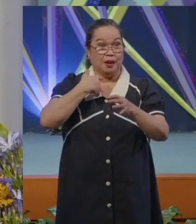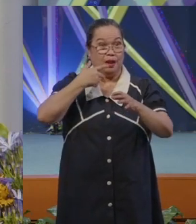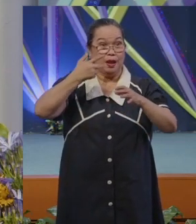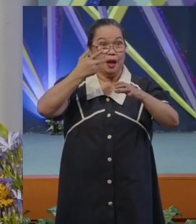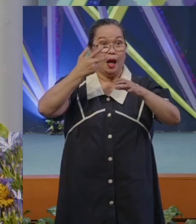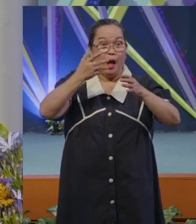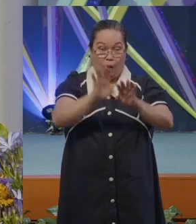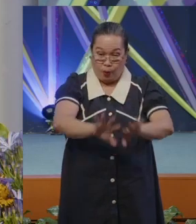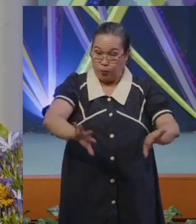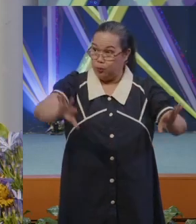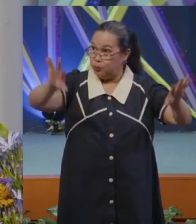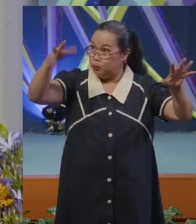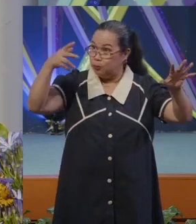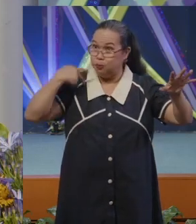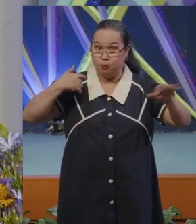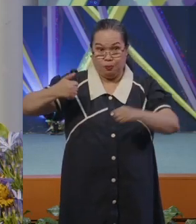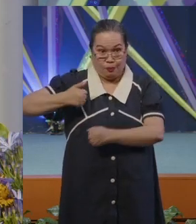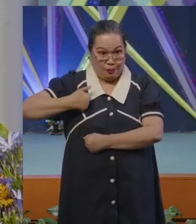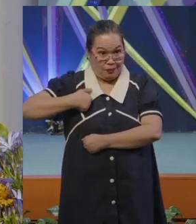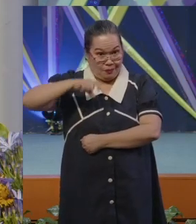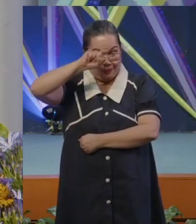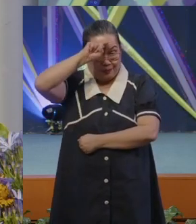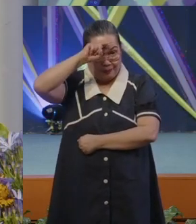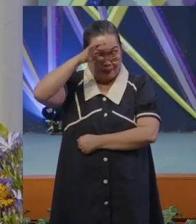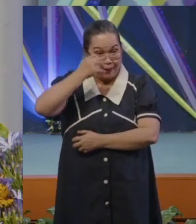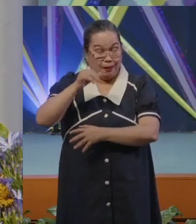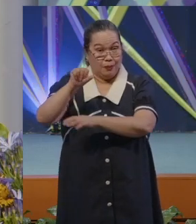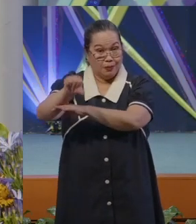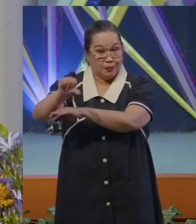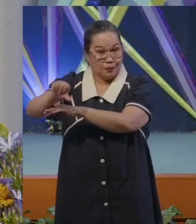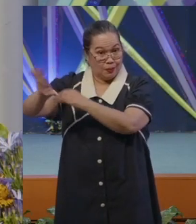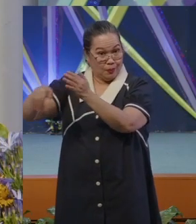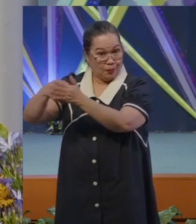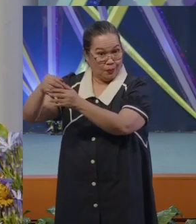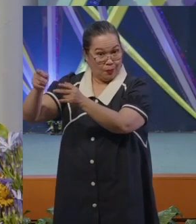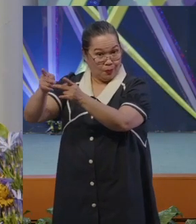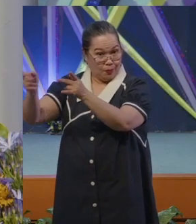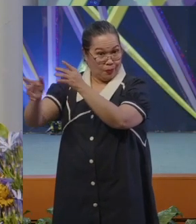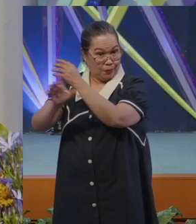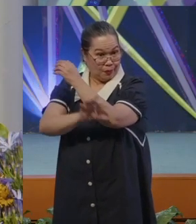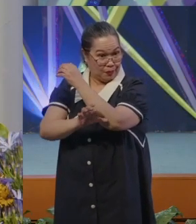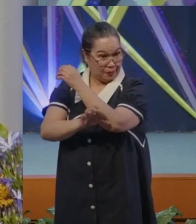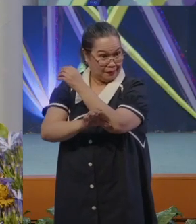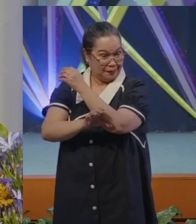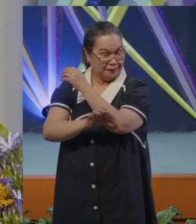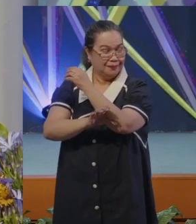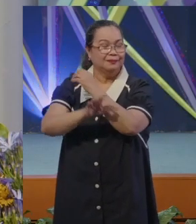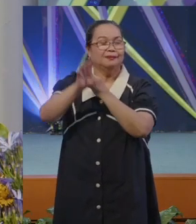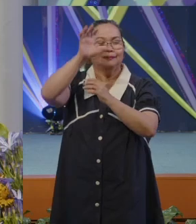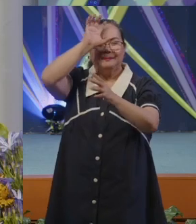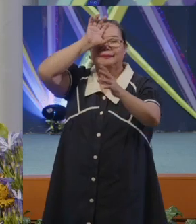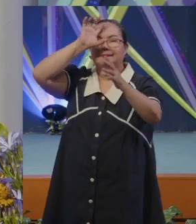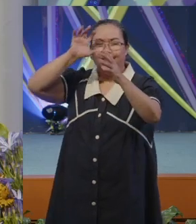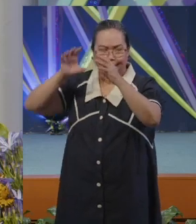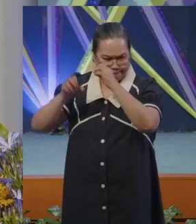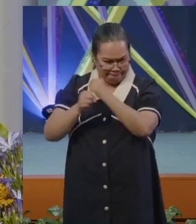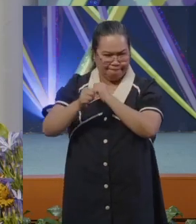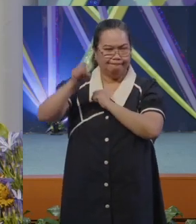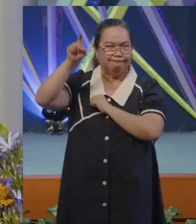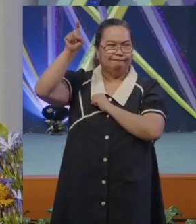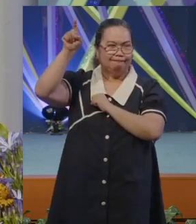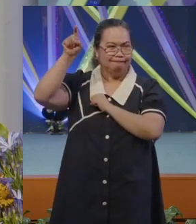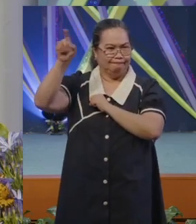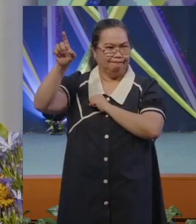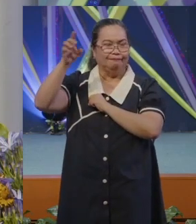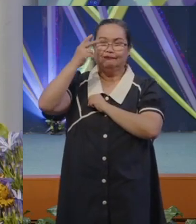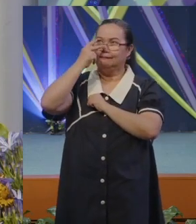Red Sea, kung paano niya tinalo ang Amalekites, ang kanyang kumpiyansa ay nakabase sa